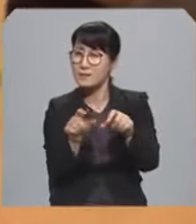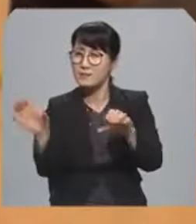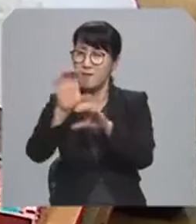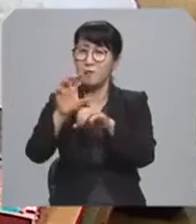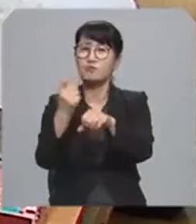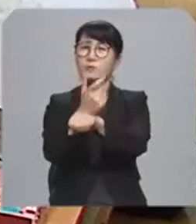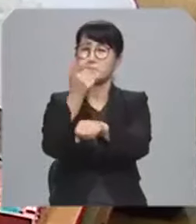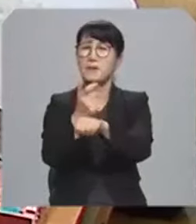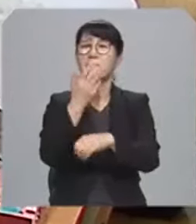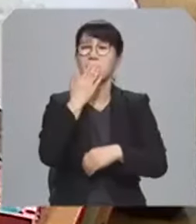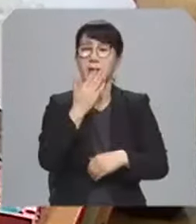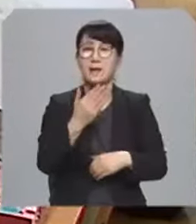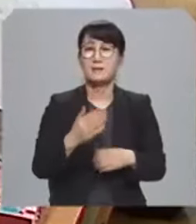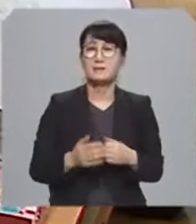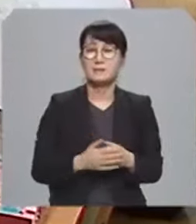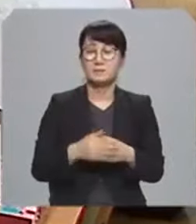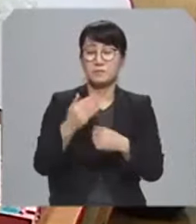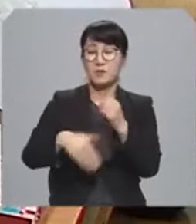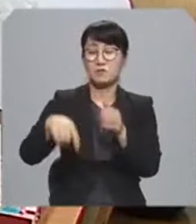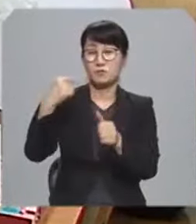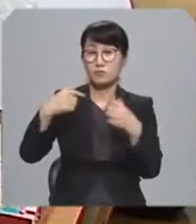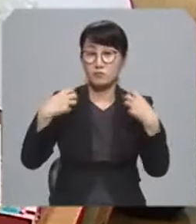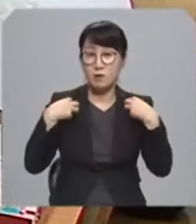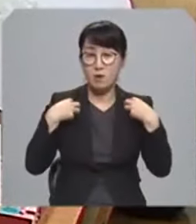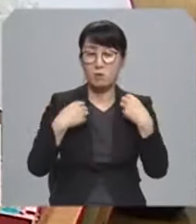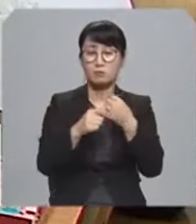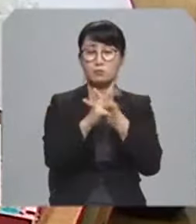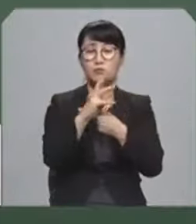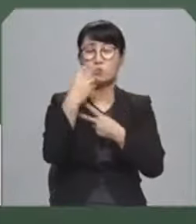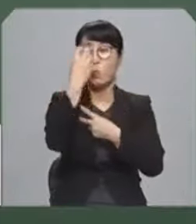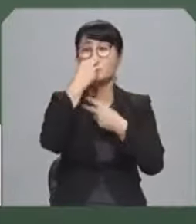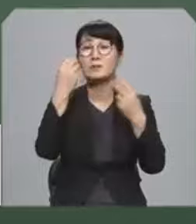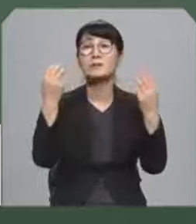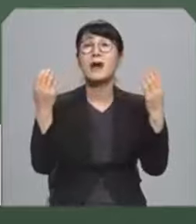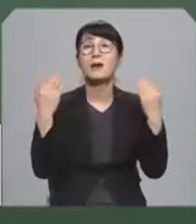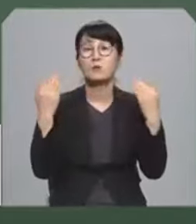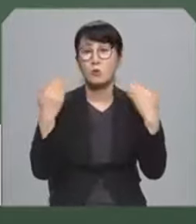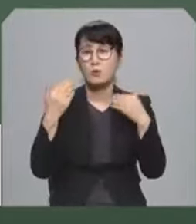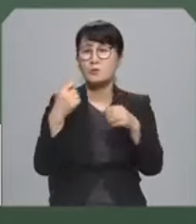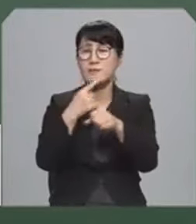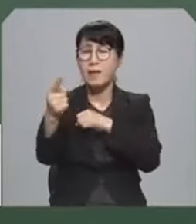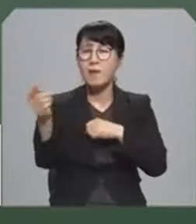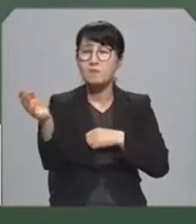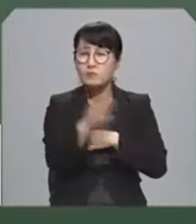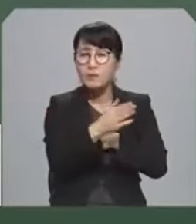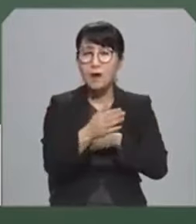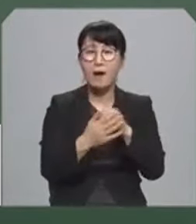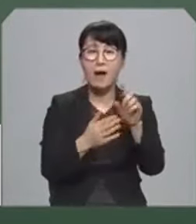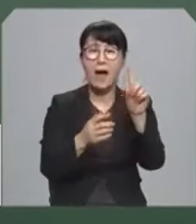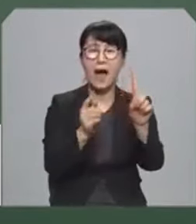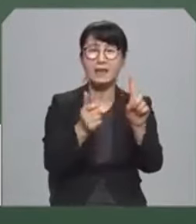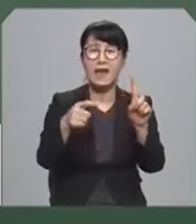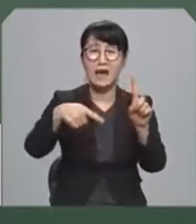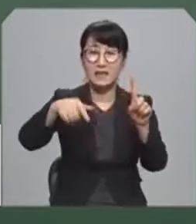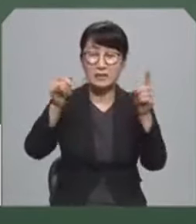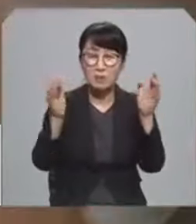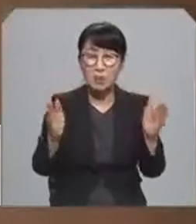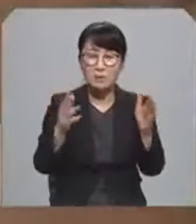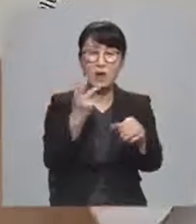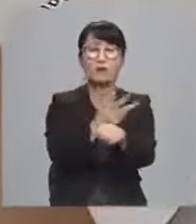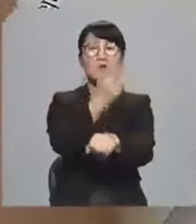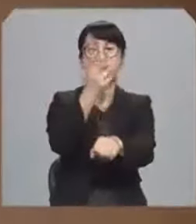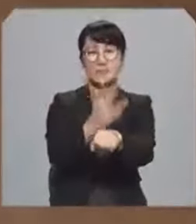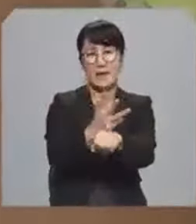있습니다 대구시 교육은 중고등학교에서도부터 으로 한기 시간 가량에 가족